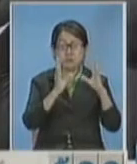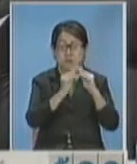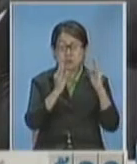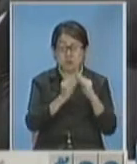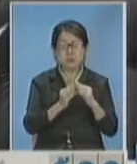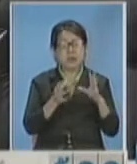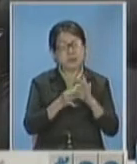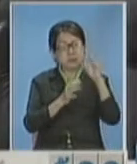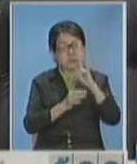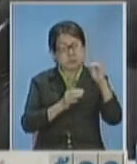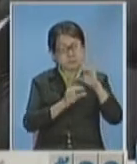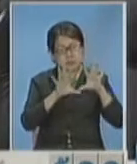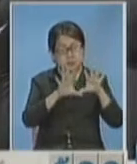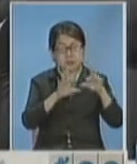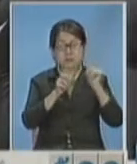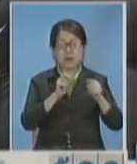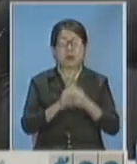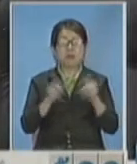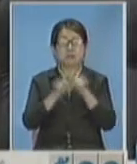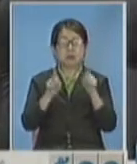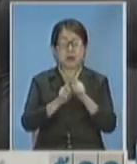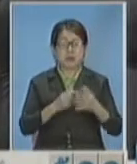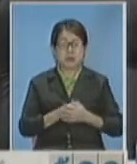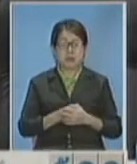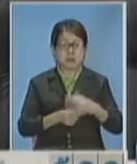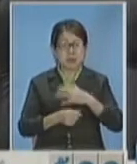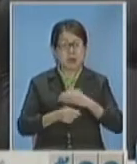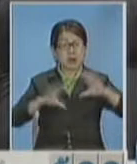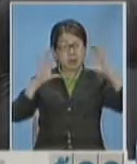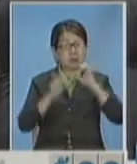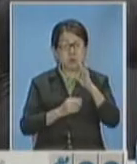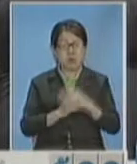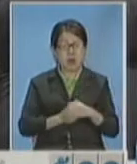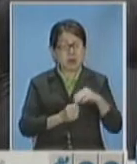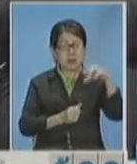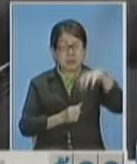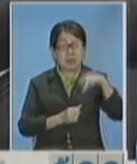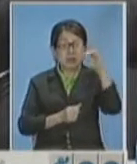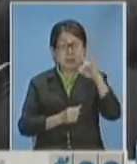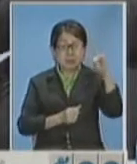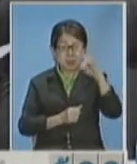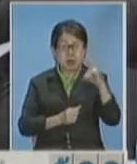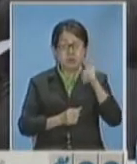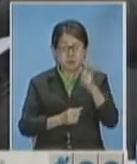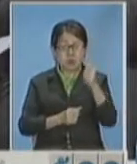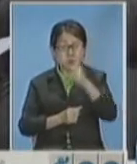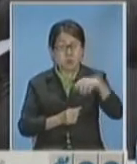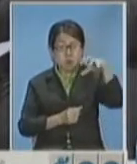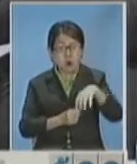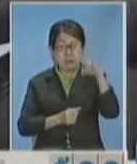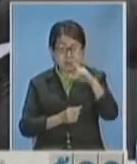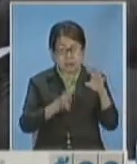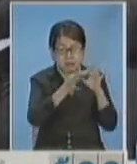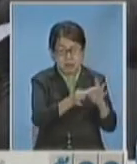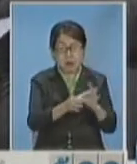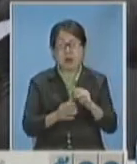ารีเช่นกันค่ะทางกพร.เคยให้ความเห็นไว้ว่าไนท์ซาฟารีเนี่ยควรจะไปอยู่ที่องค์การสวนสัตว์ท่านสมาชิกไปเปิดดู